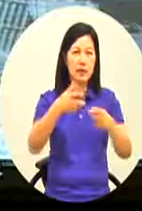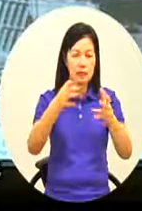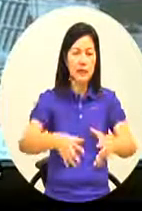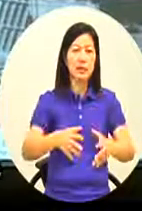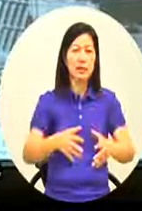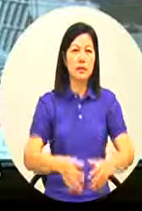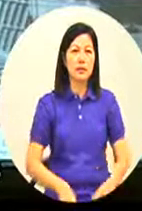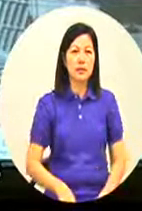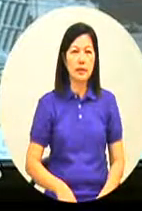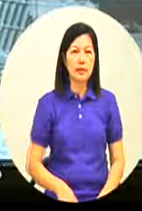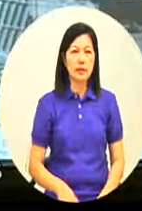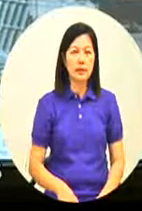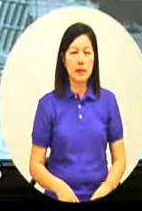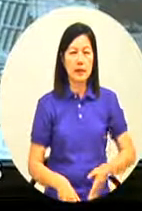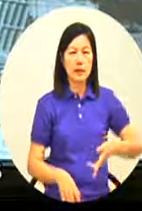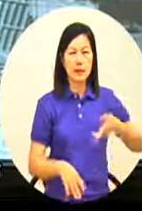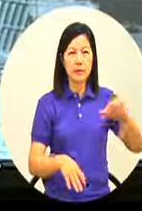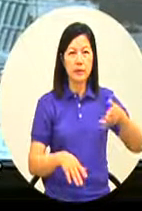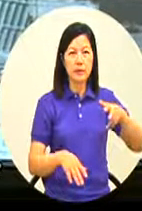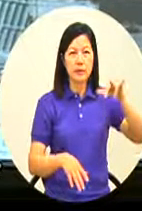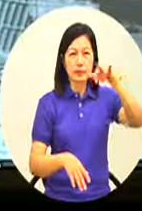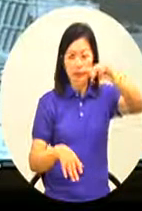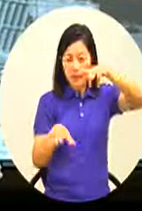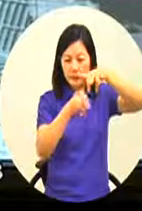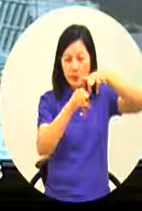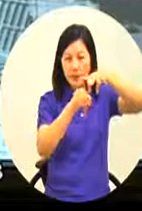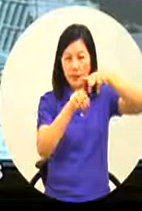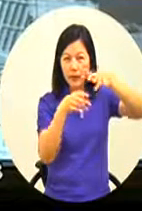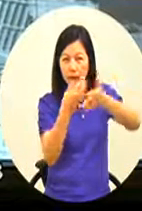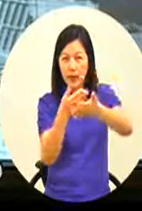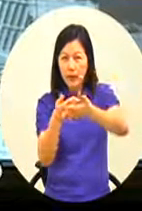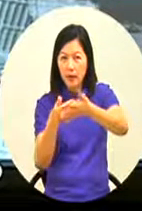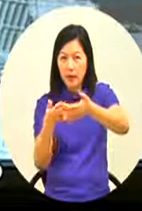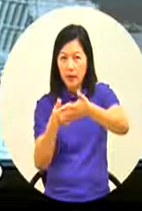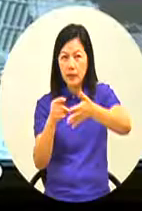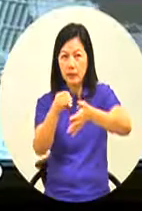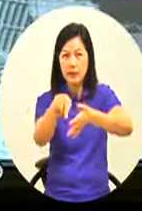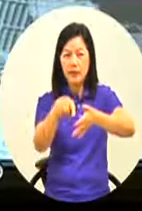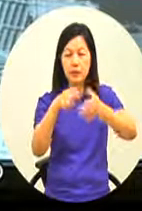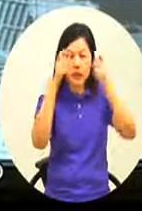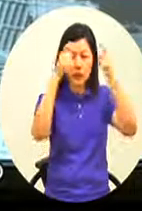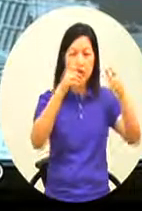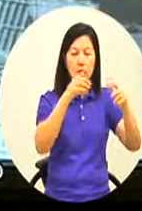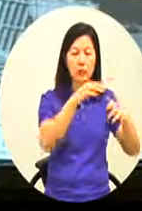它的空照图，也许站相对位置大家就可以更清楚，这边是高雄郡